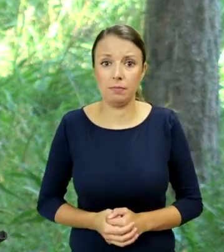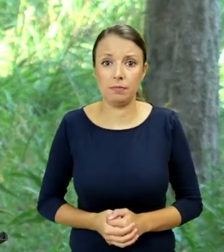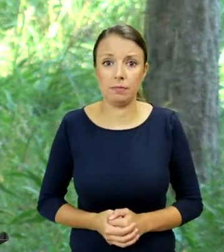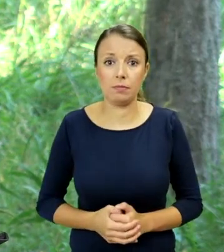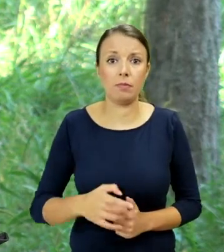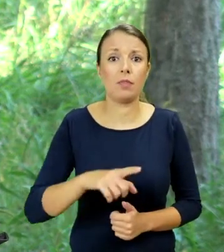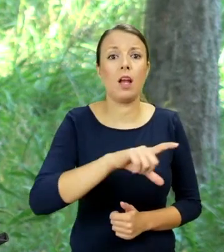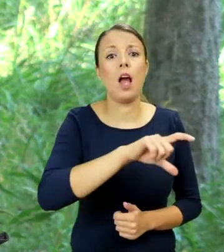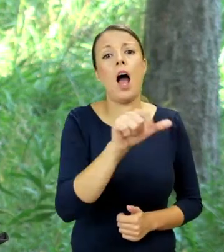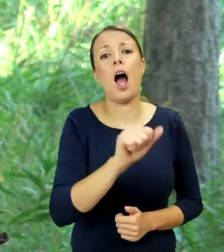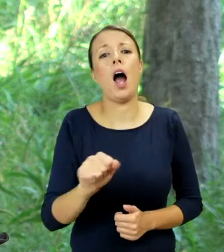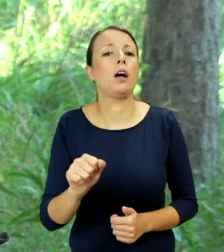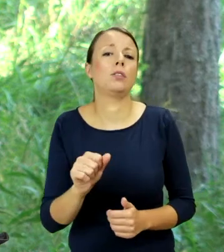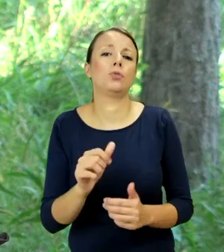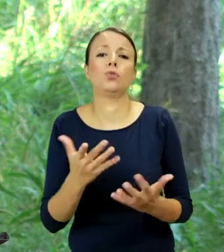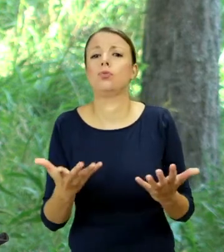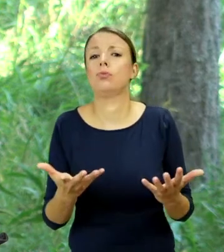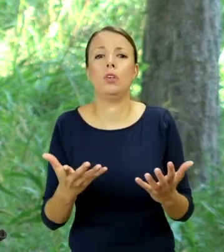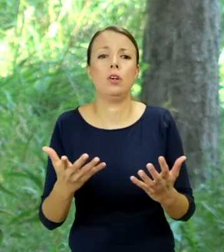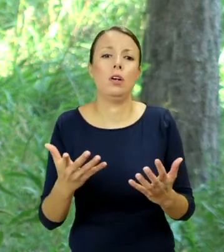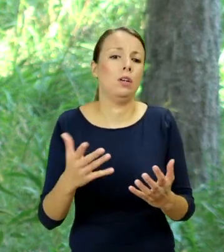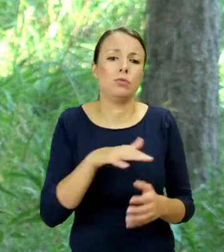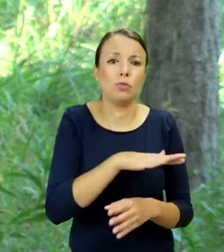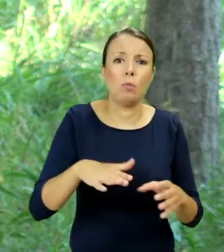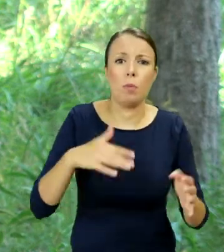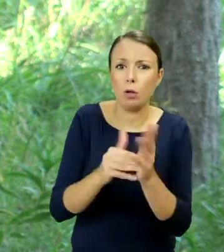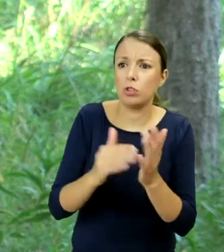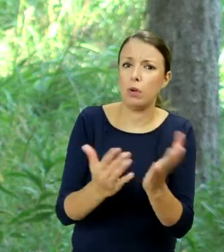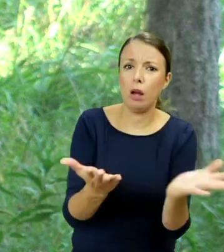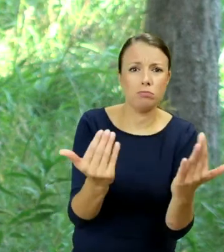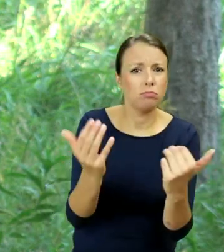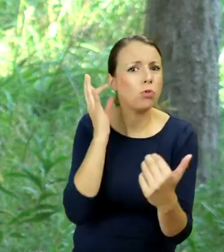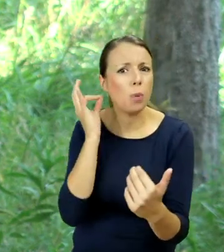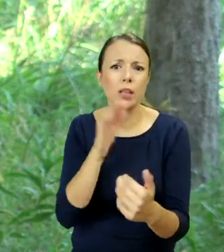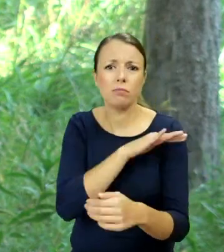ręce nie były potrzebne, ale oczywiście i tu